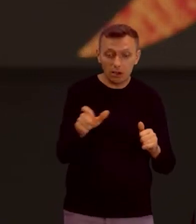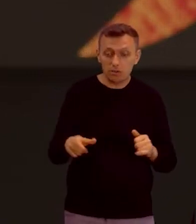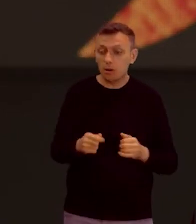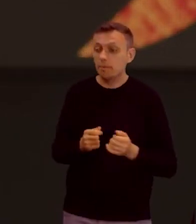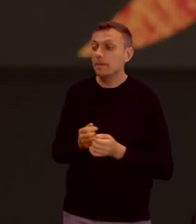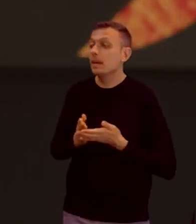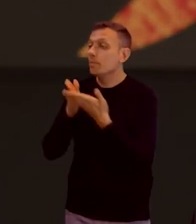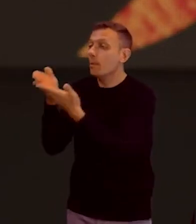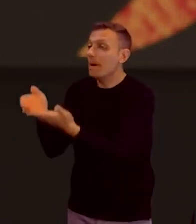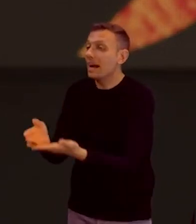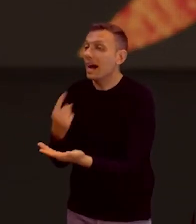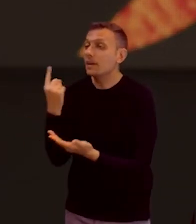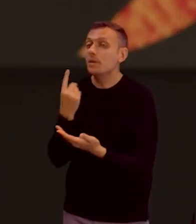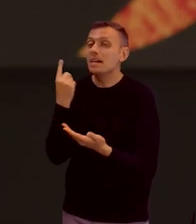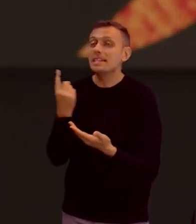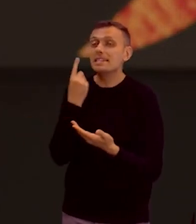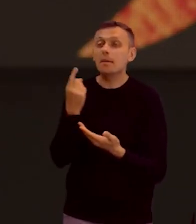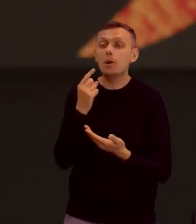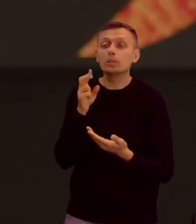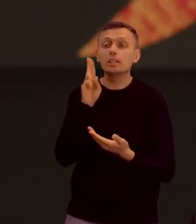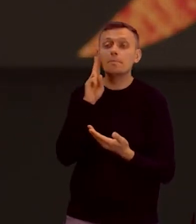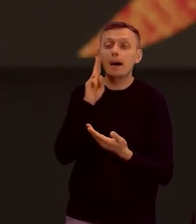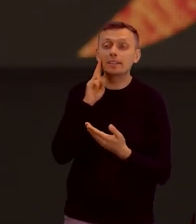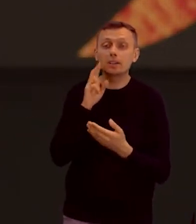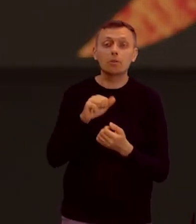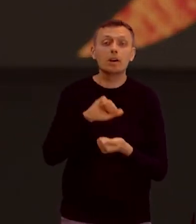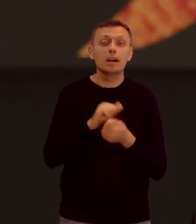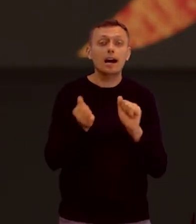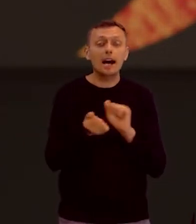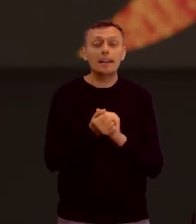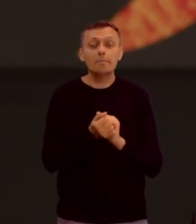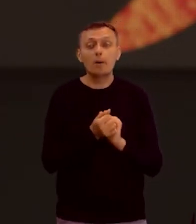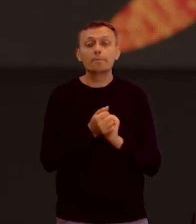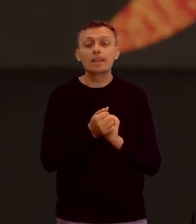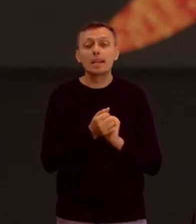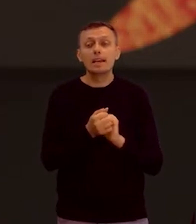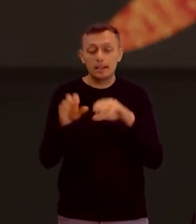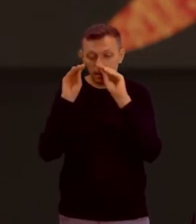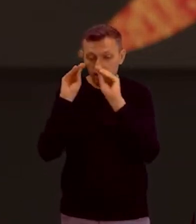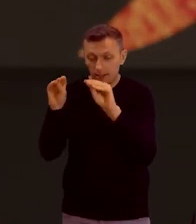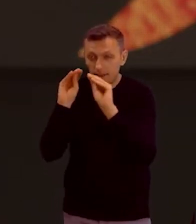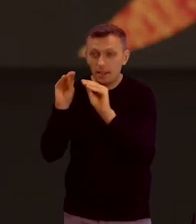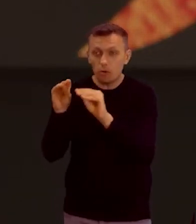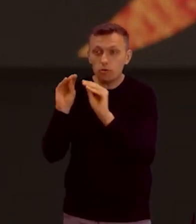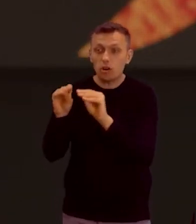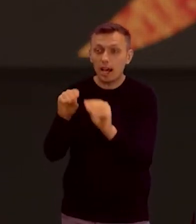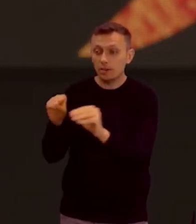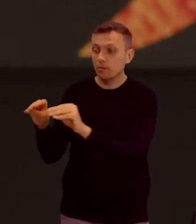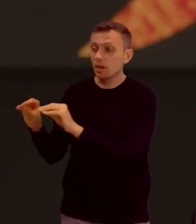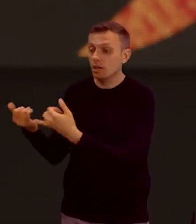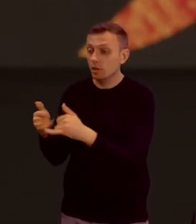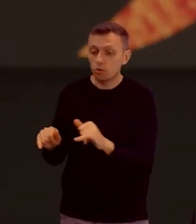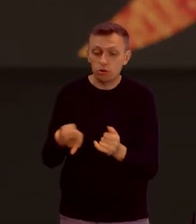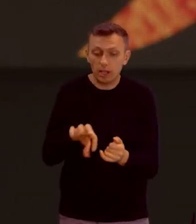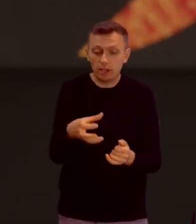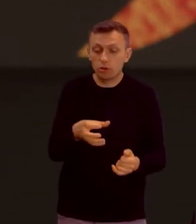kościele dziecięcym, dołączają do grup dzieci, które są w grupach ryzyka,